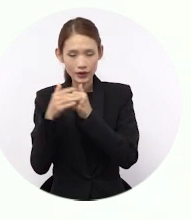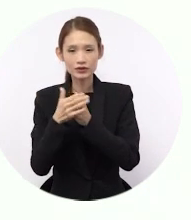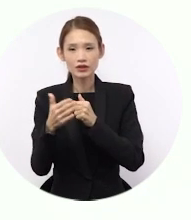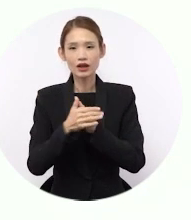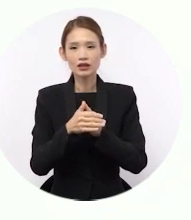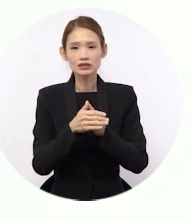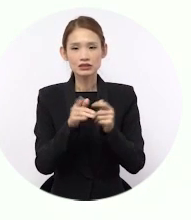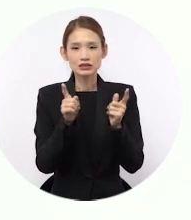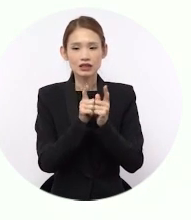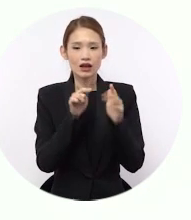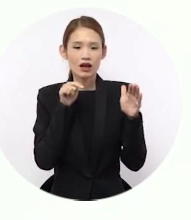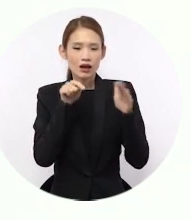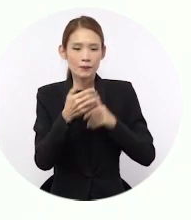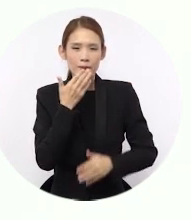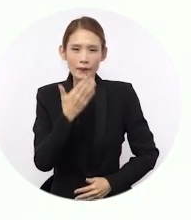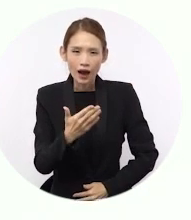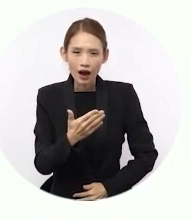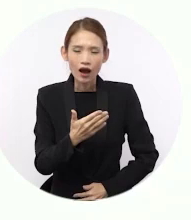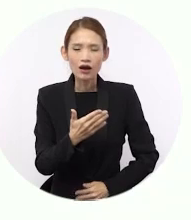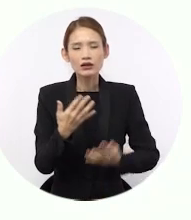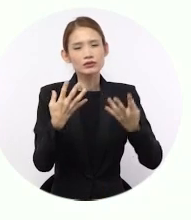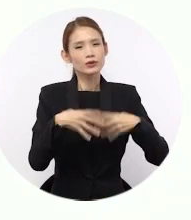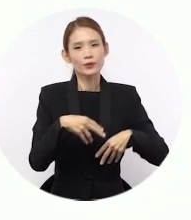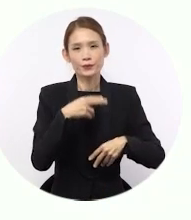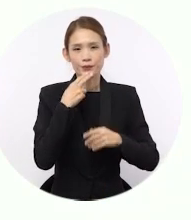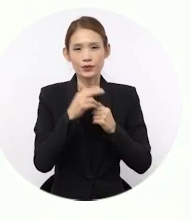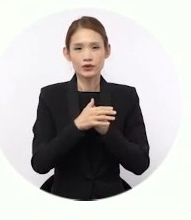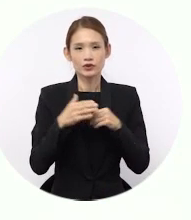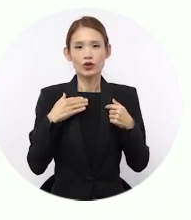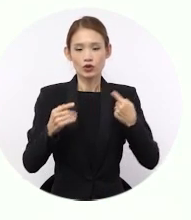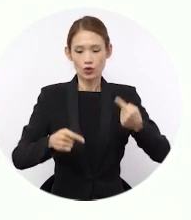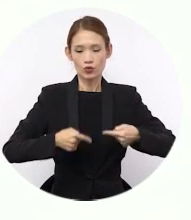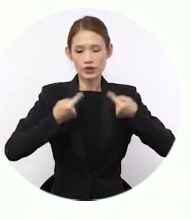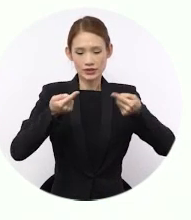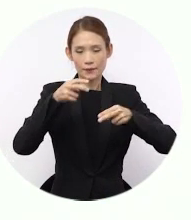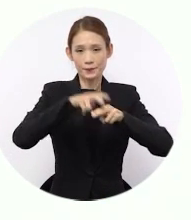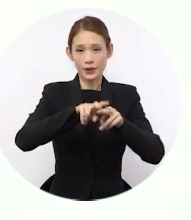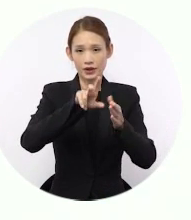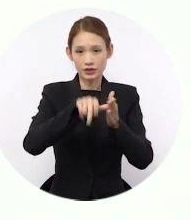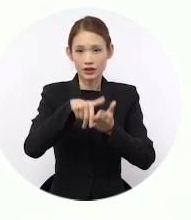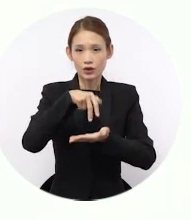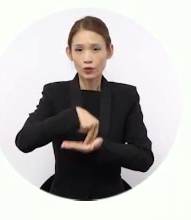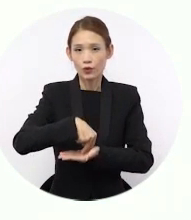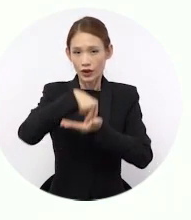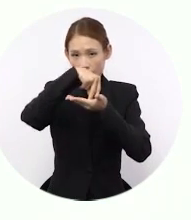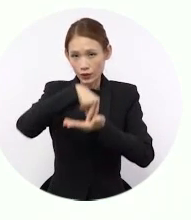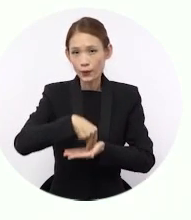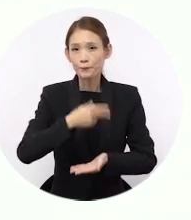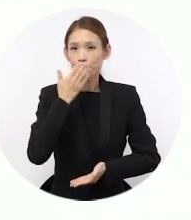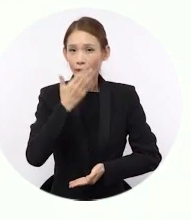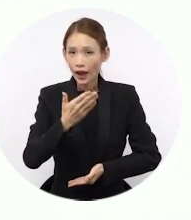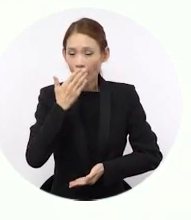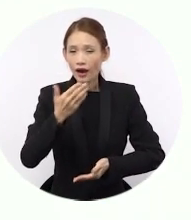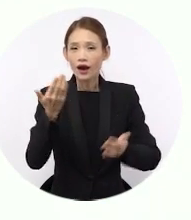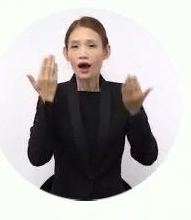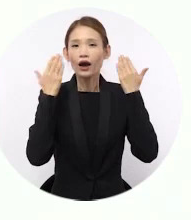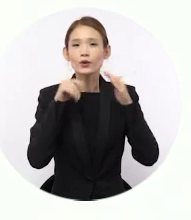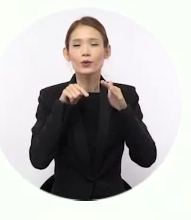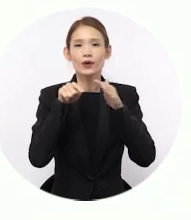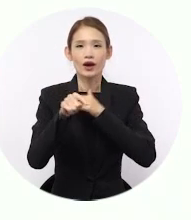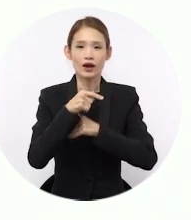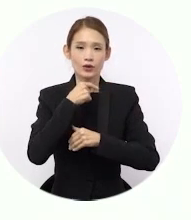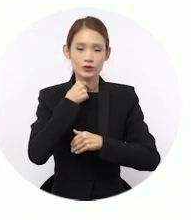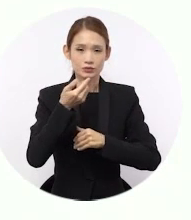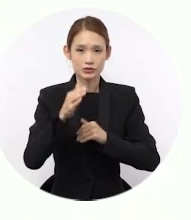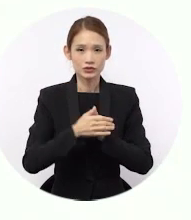수 있는 학교가 많지 않더라고요. 저는 휠체어를 이용하기 때문에 엘리베이터가 이용 가능한 학교를 가야 하는데